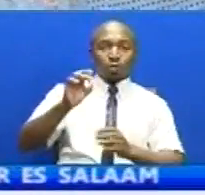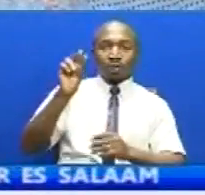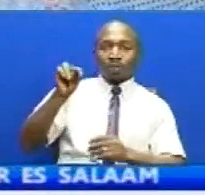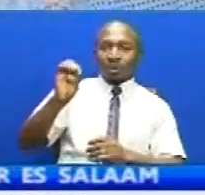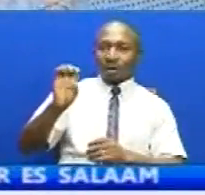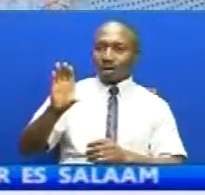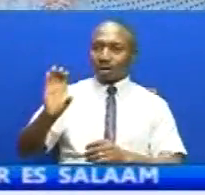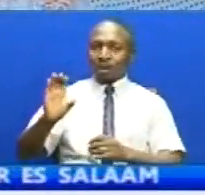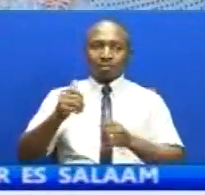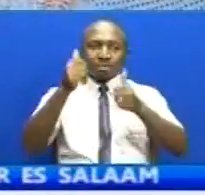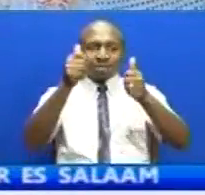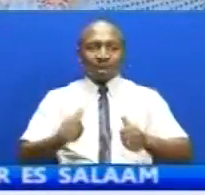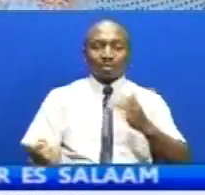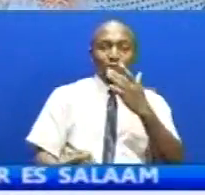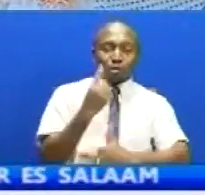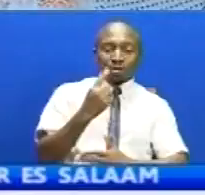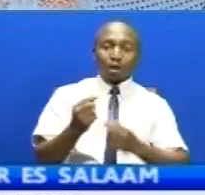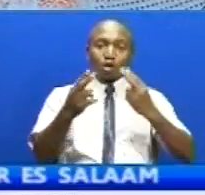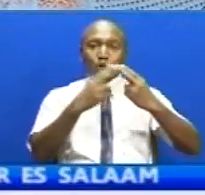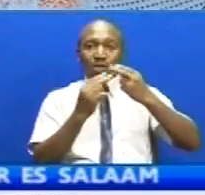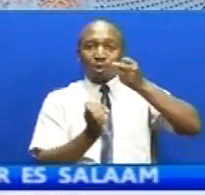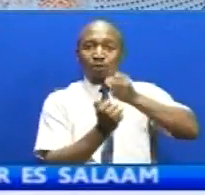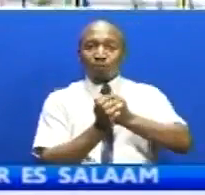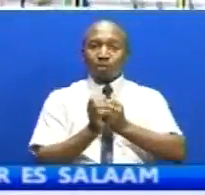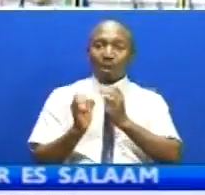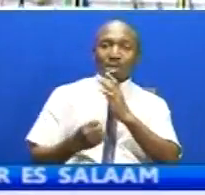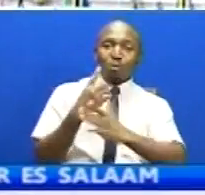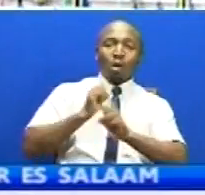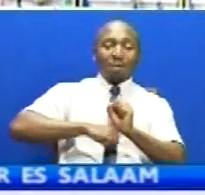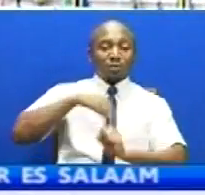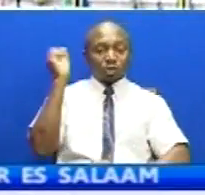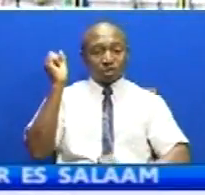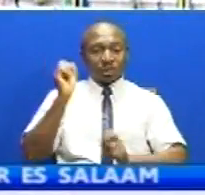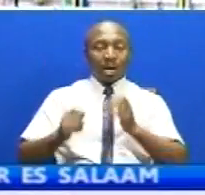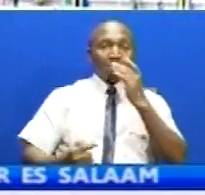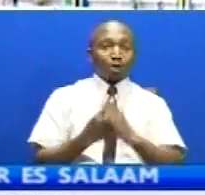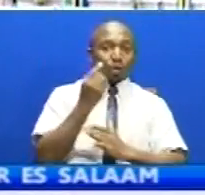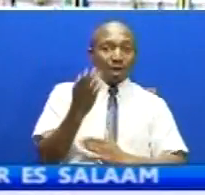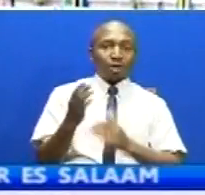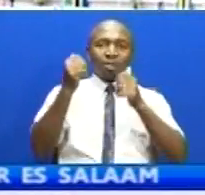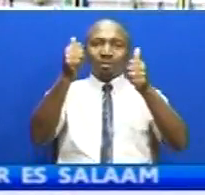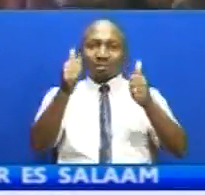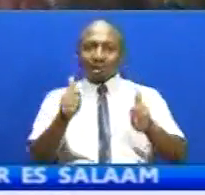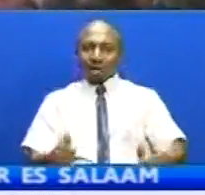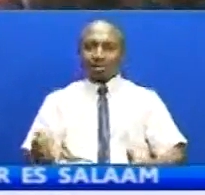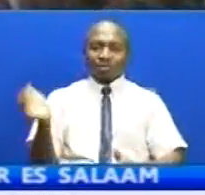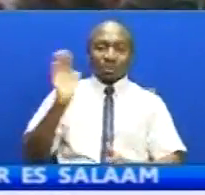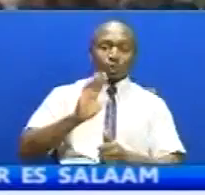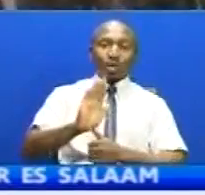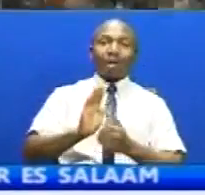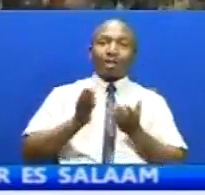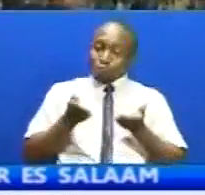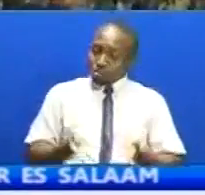ilitangaza matokeo kuwa Dr. Magufuli ameibuka kidedea. Matokeo hayo yalitangazwa siku yake ya